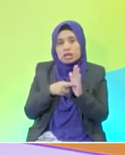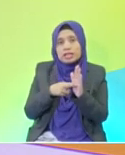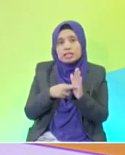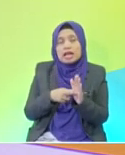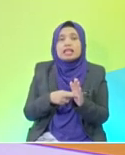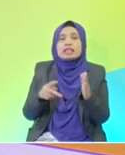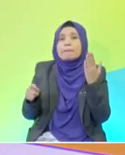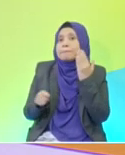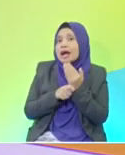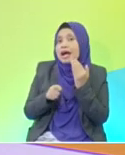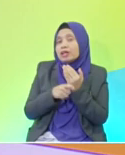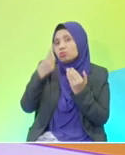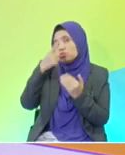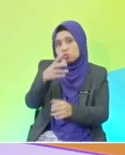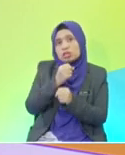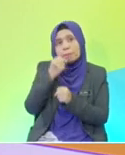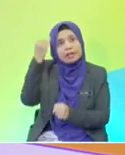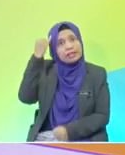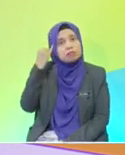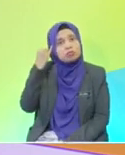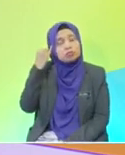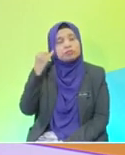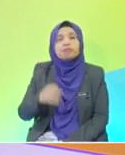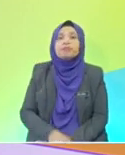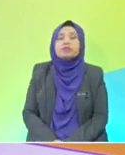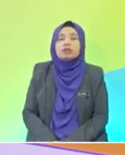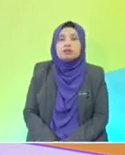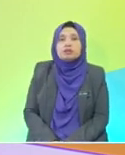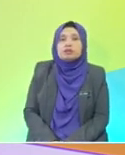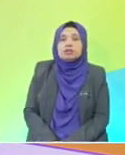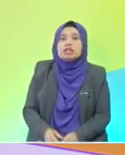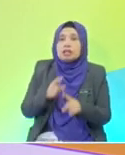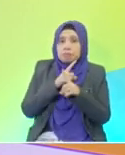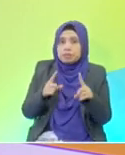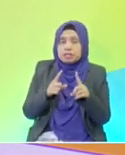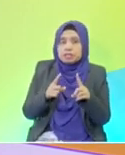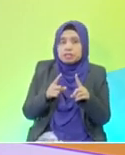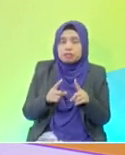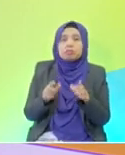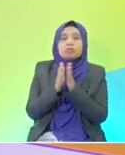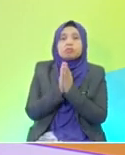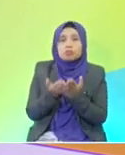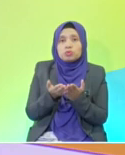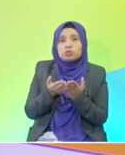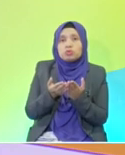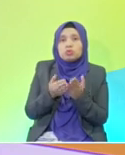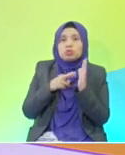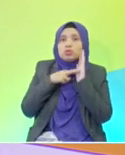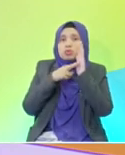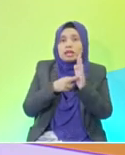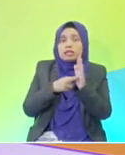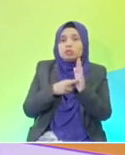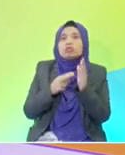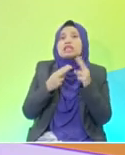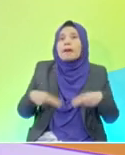tambahan untuk kita mendapat tambahan dari sudut ilmu ekonomi lah tetapi walau bagaimanapun rujukan utama kita